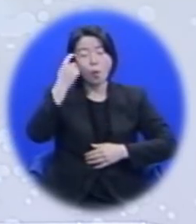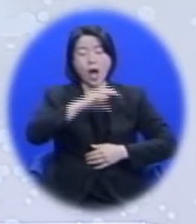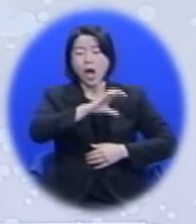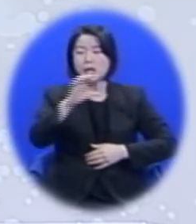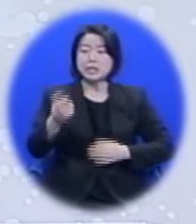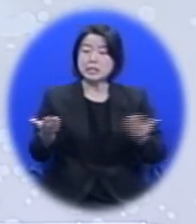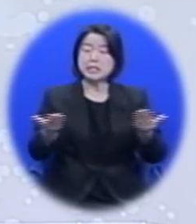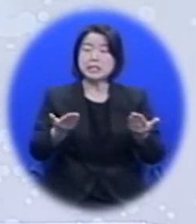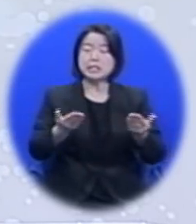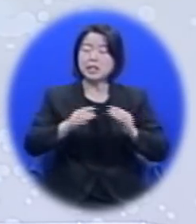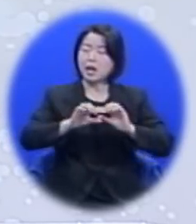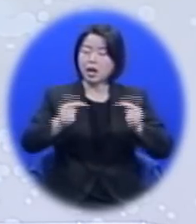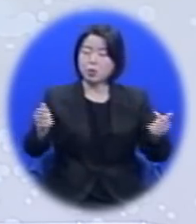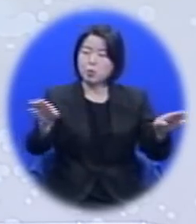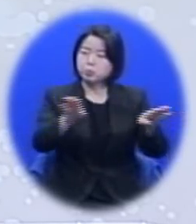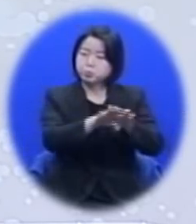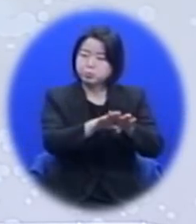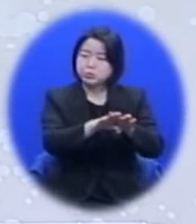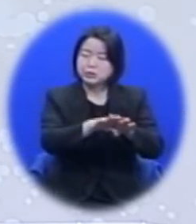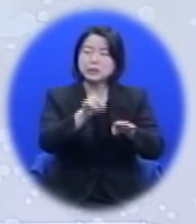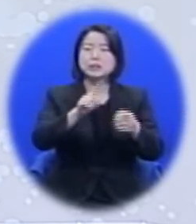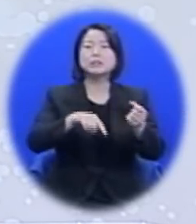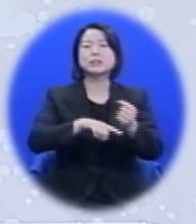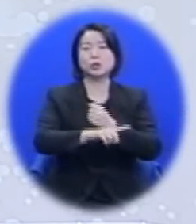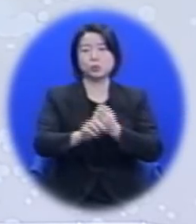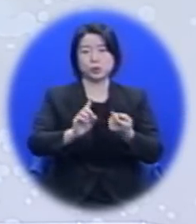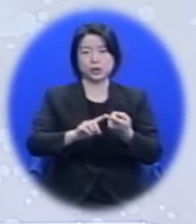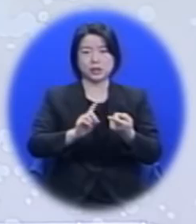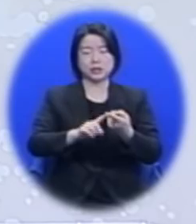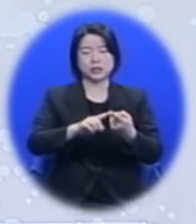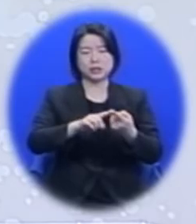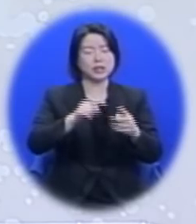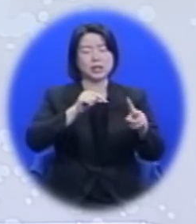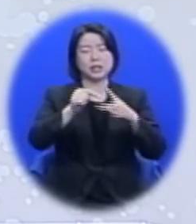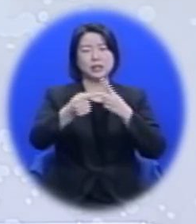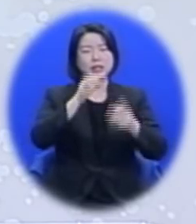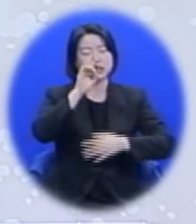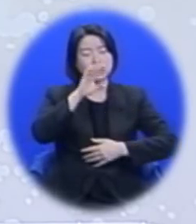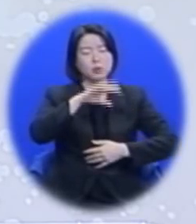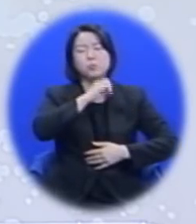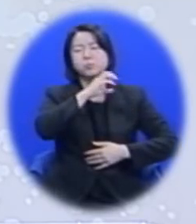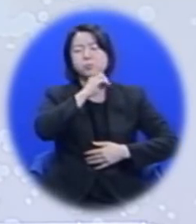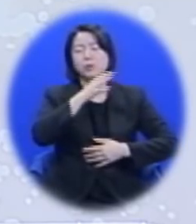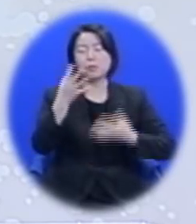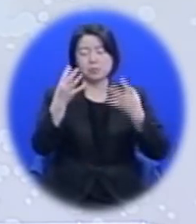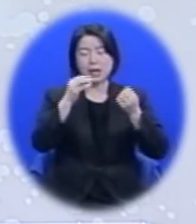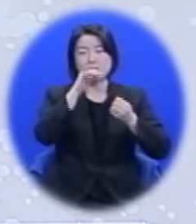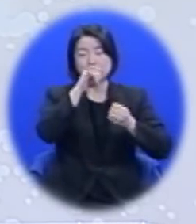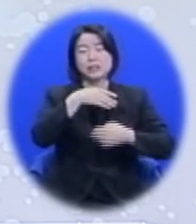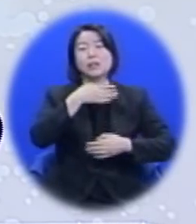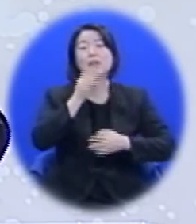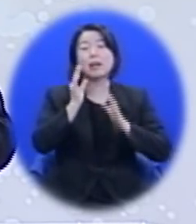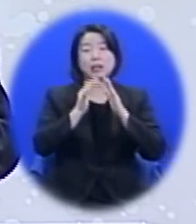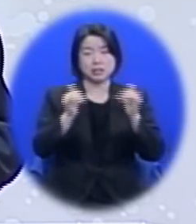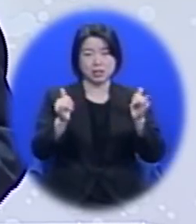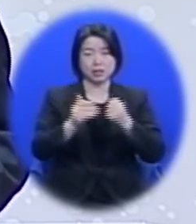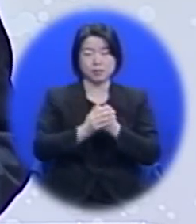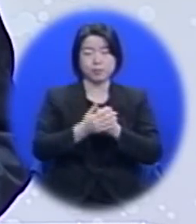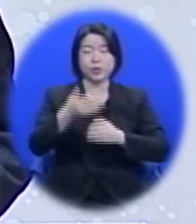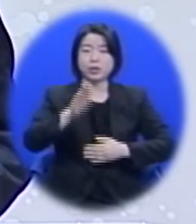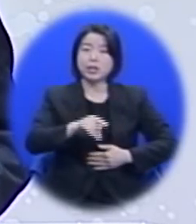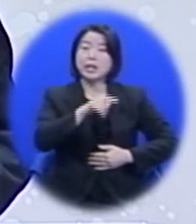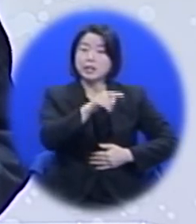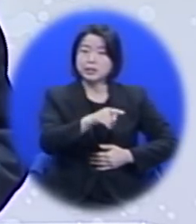하고 쉬어야 되는지, 그는 그것 자체가 이해가 안 되고 불만이었던 사람입니다. 그러던 그가